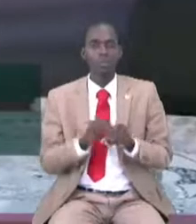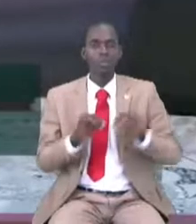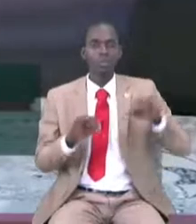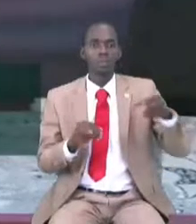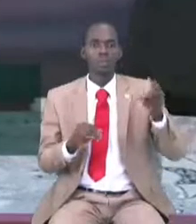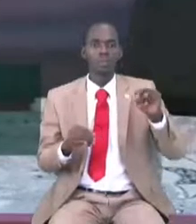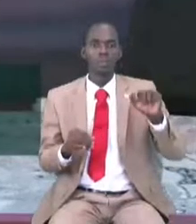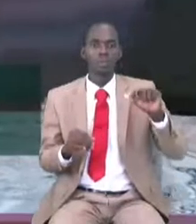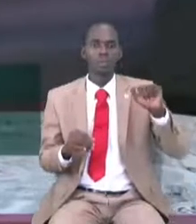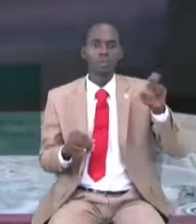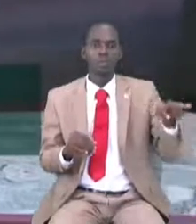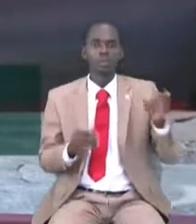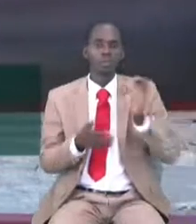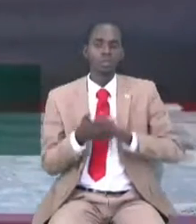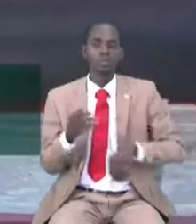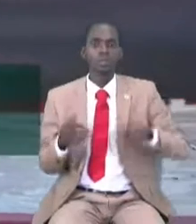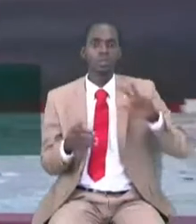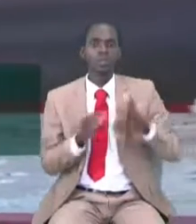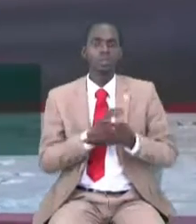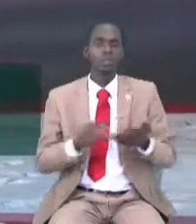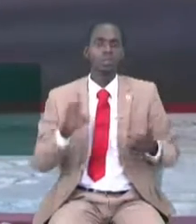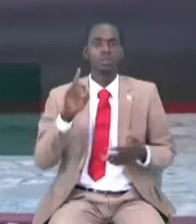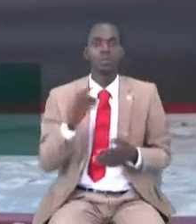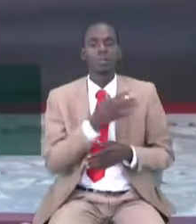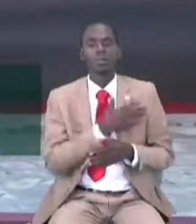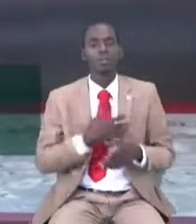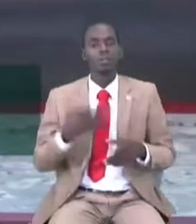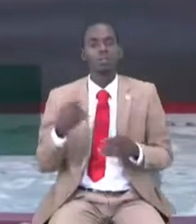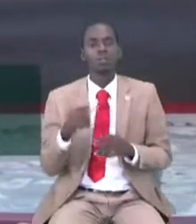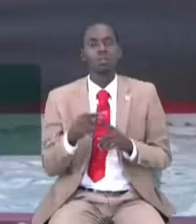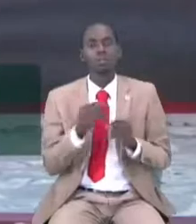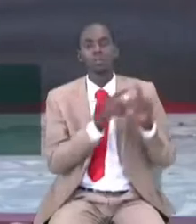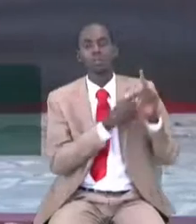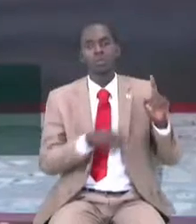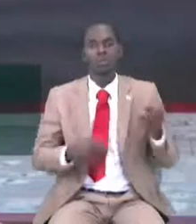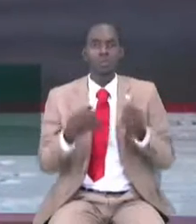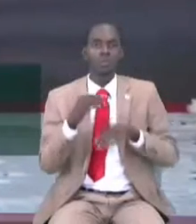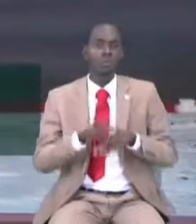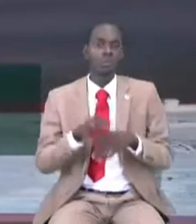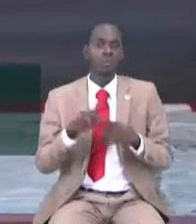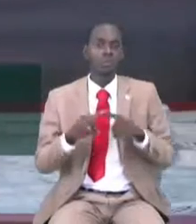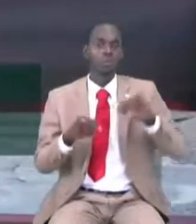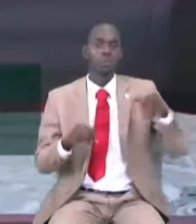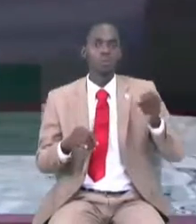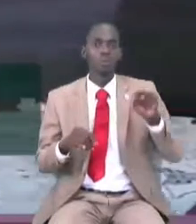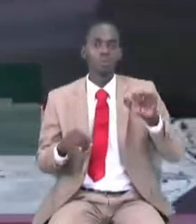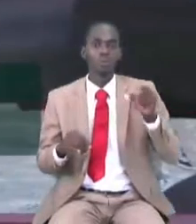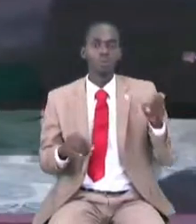1. La parole de l'Éternel fut adressée à Jonas une seconde fois en ces